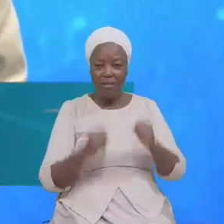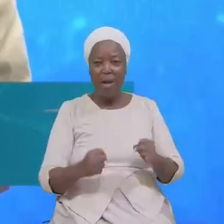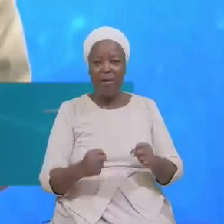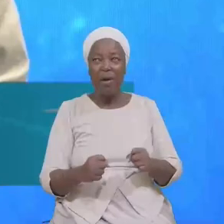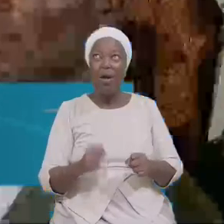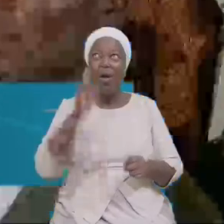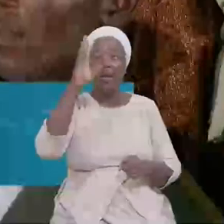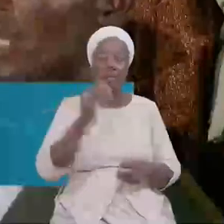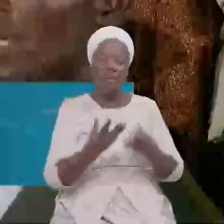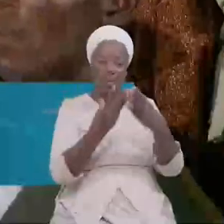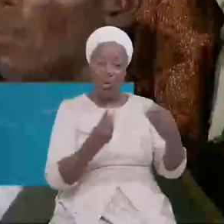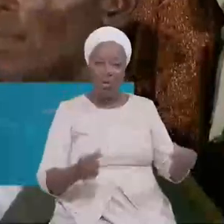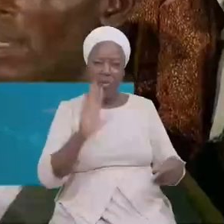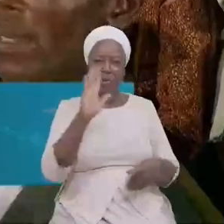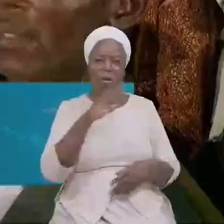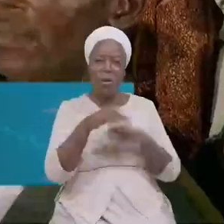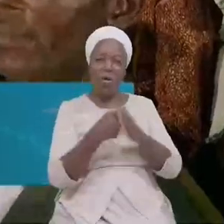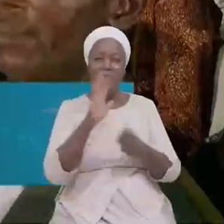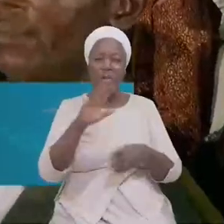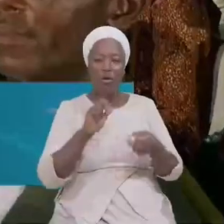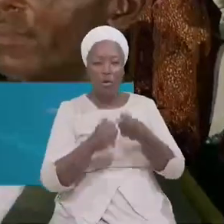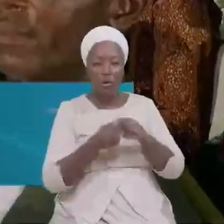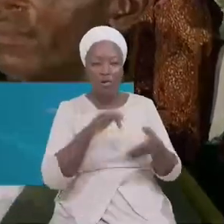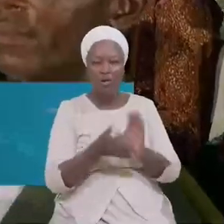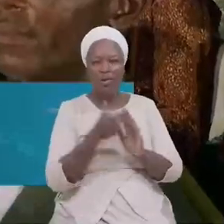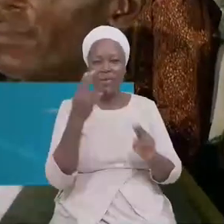Et comme ami qui a la puissance, il va régler tous tes problèmes.